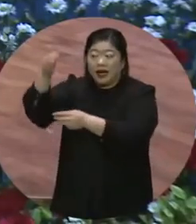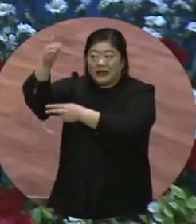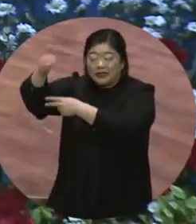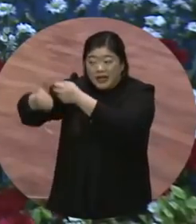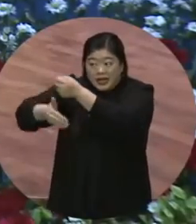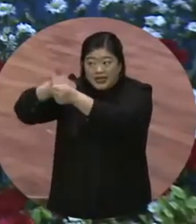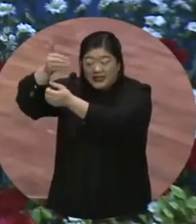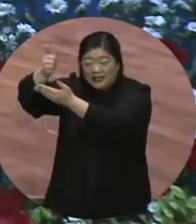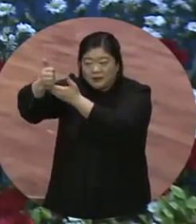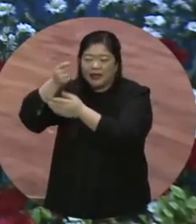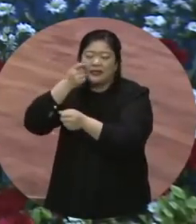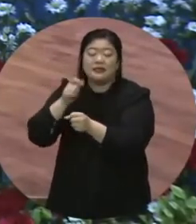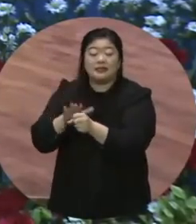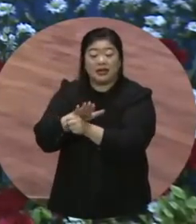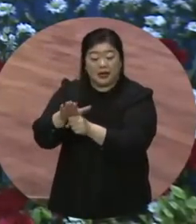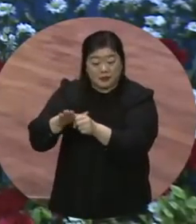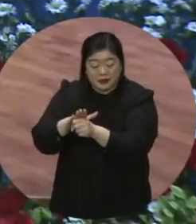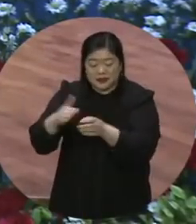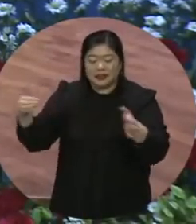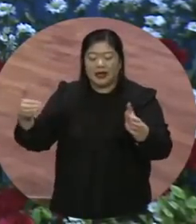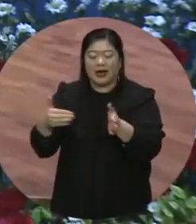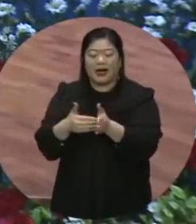자비는 한계가 없으며